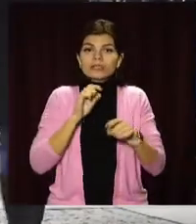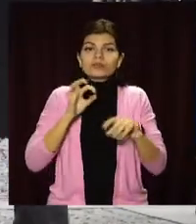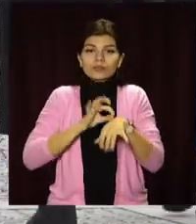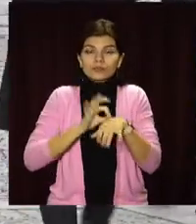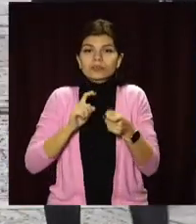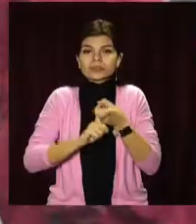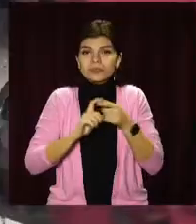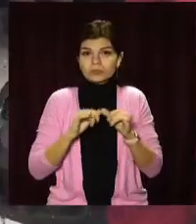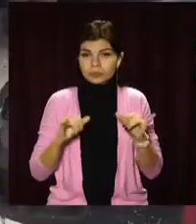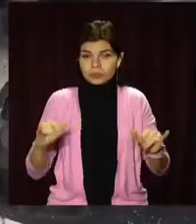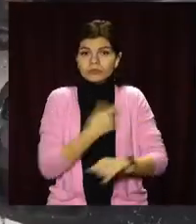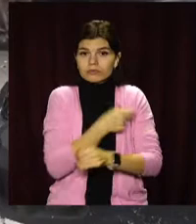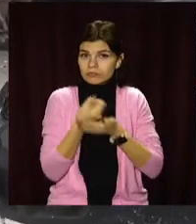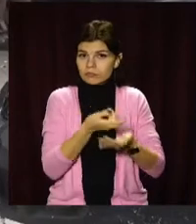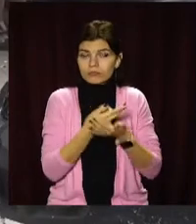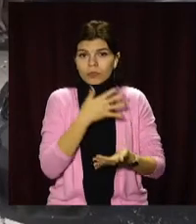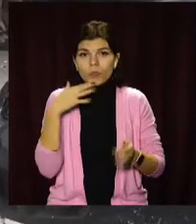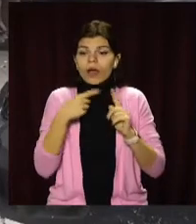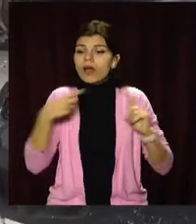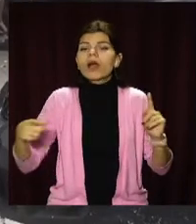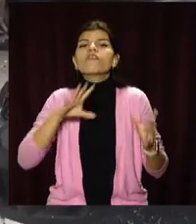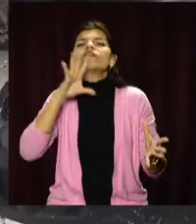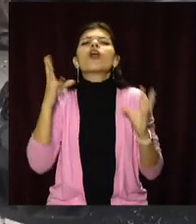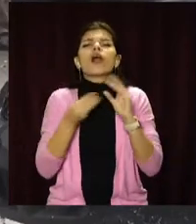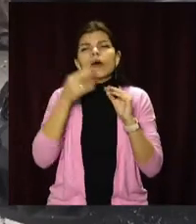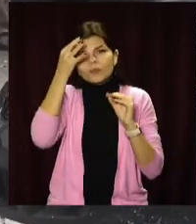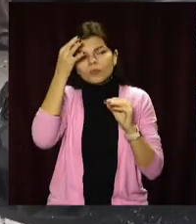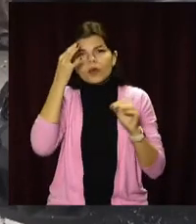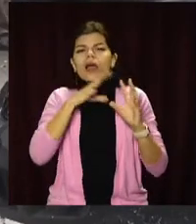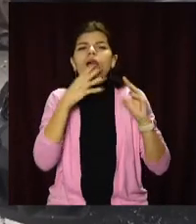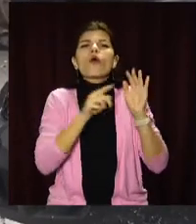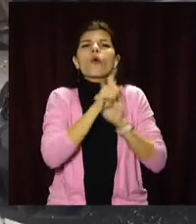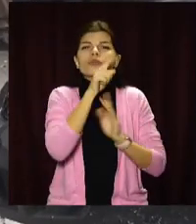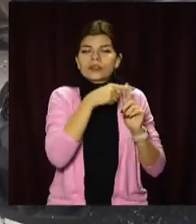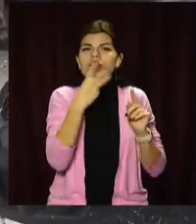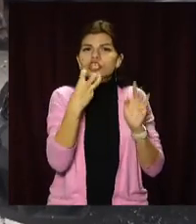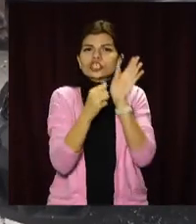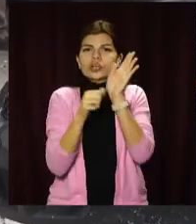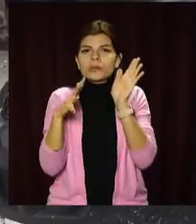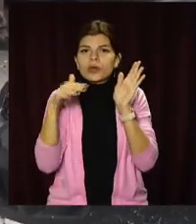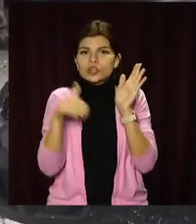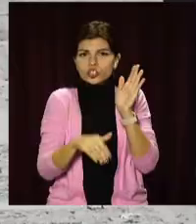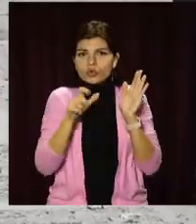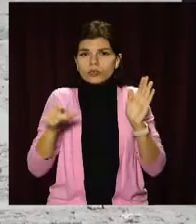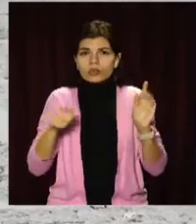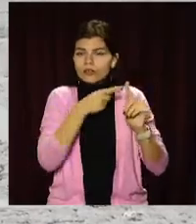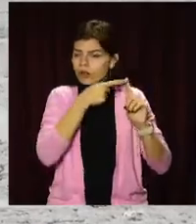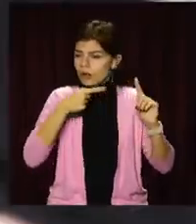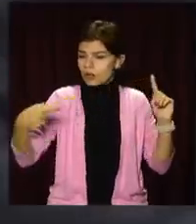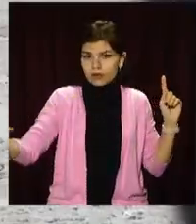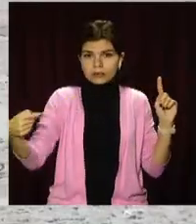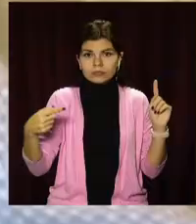та ушпиталених. З початку пандемії в Україні, нагадаємо, захворіли понад 365 тисяч